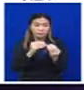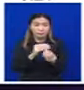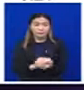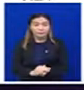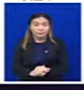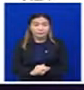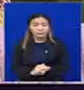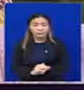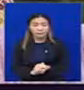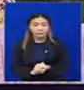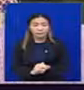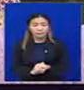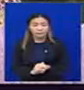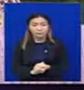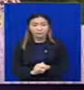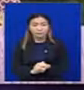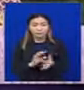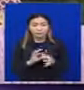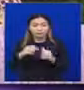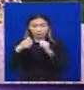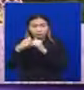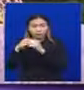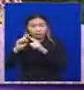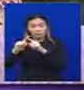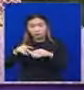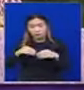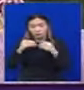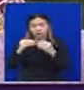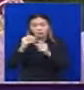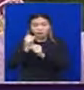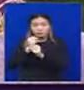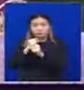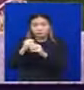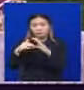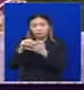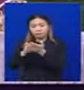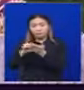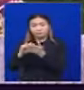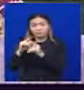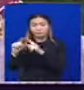ตั้งใจทุ่มเทและเป็นกำลังหลักให้แก่ประเทศชาติและบ้านเมืองต่อไปค่ะ